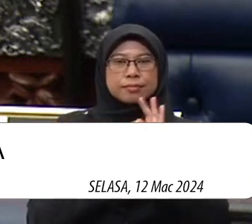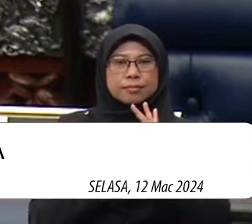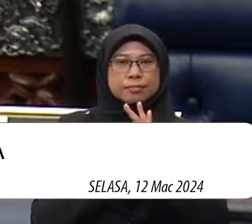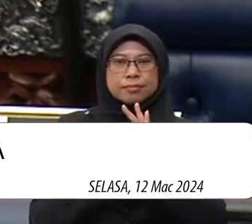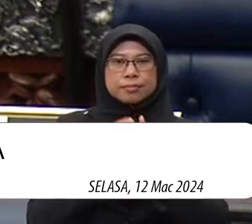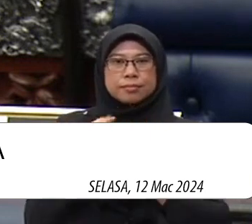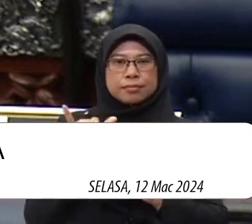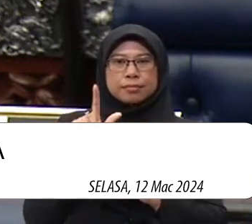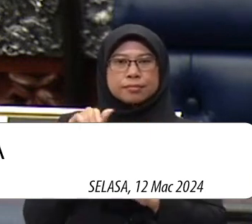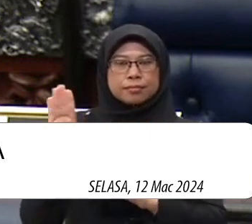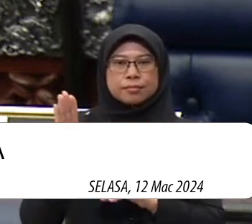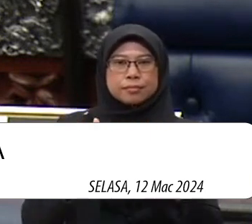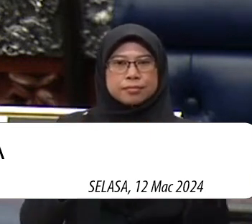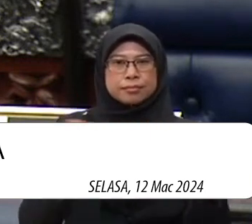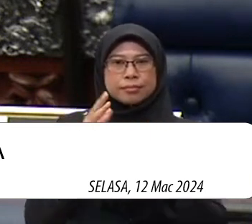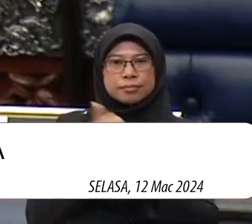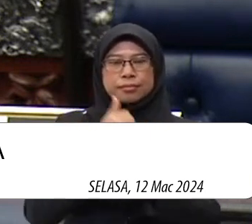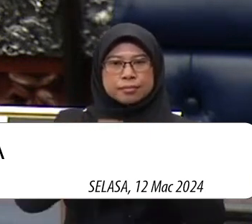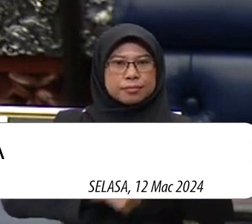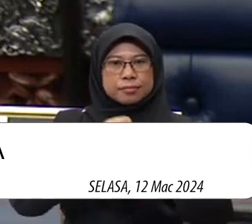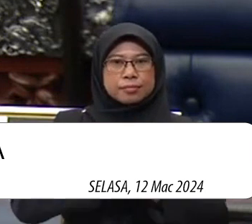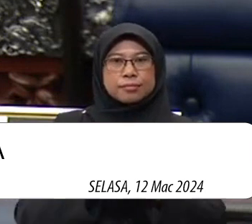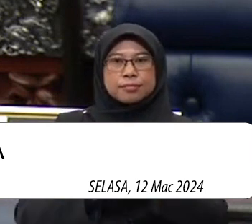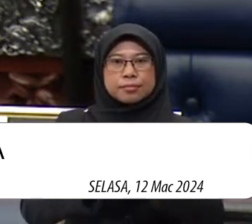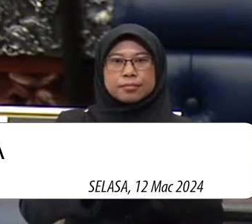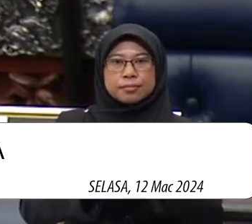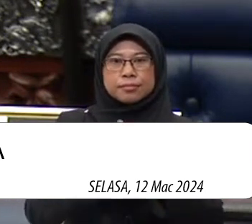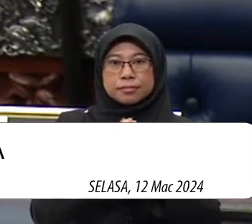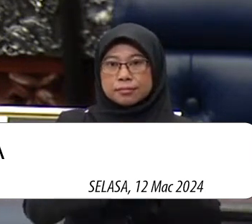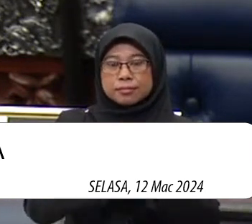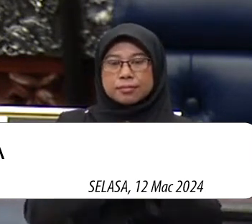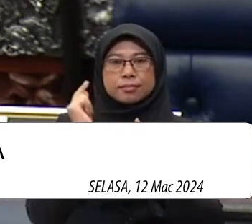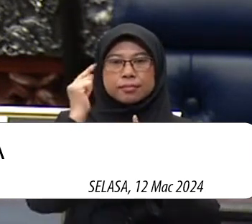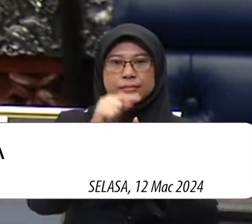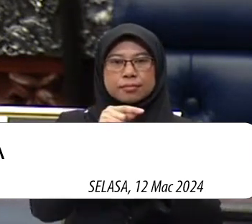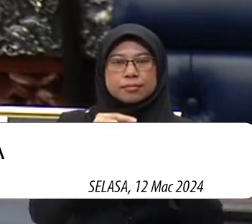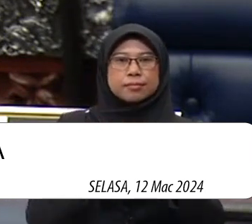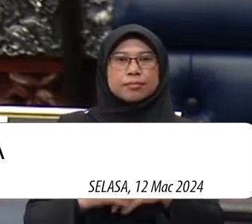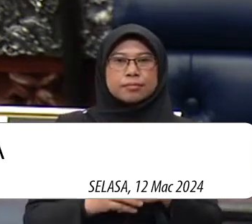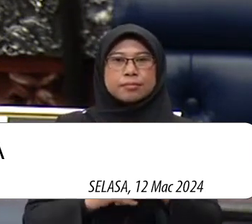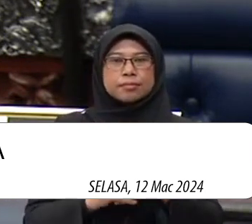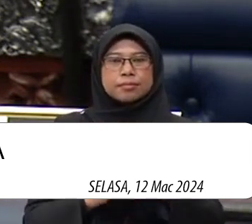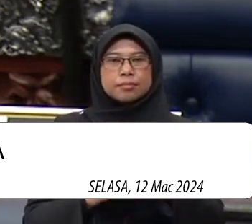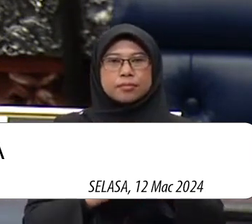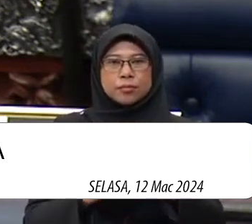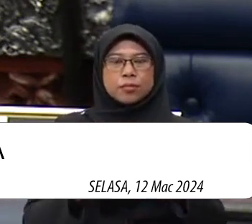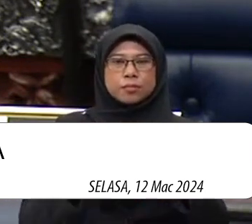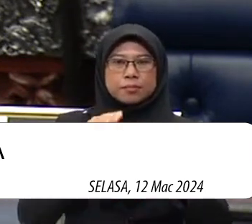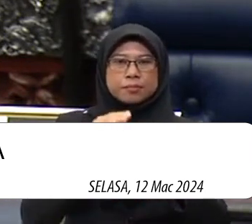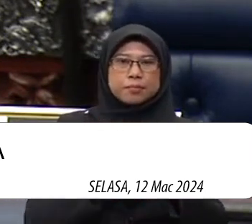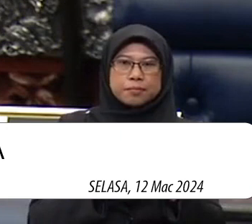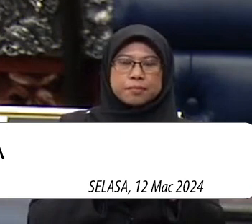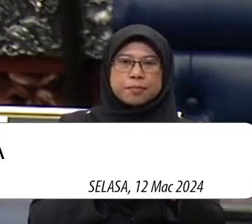mylab yang dibuka pada setiap tahun ini juga bertujuan untuk menghubungkan jurang pengkomersialan produk